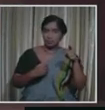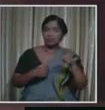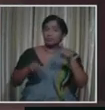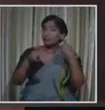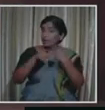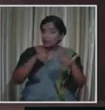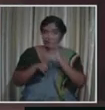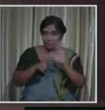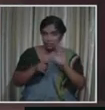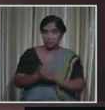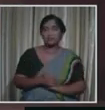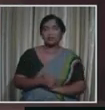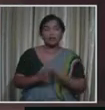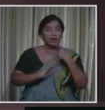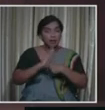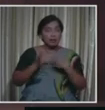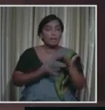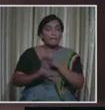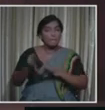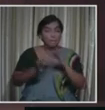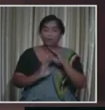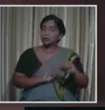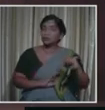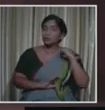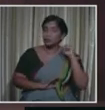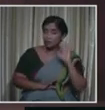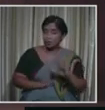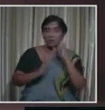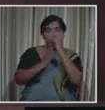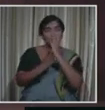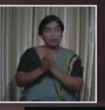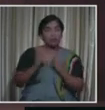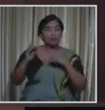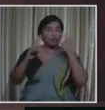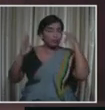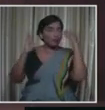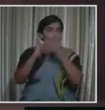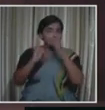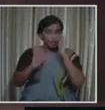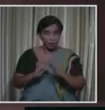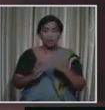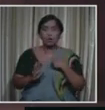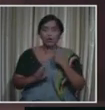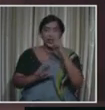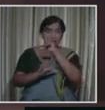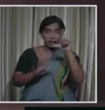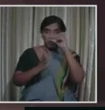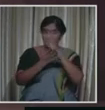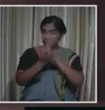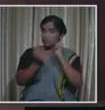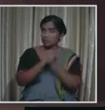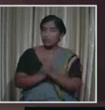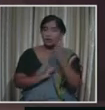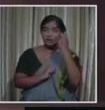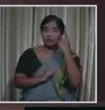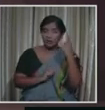Evitarak nevei. Merate pajatantra wade sakti mat kiri masandaha vivasta wade genela de vihu engidi. Dahatani sansodane deda